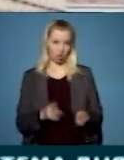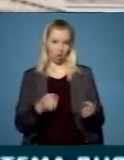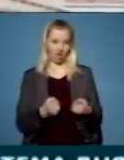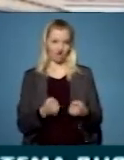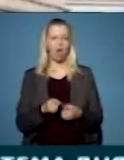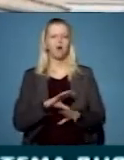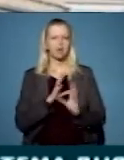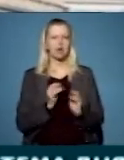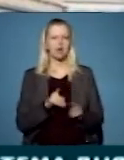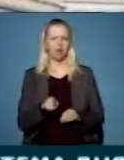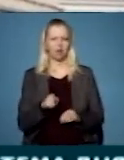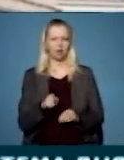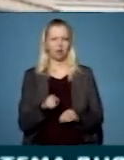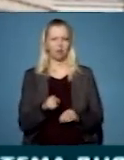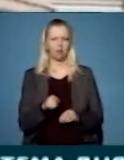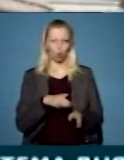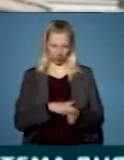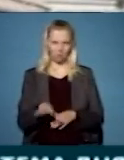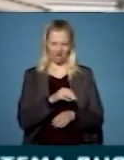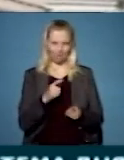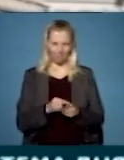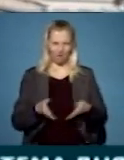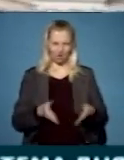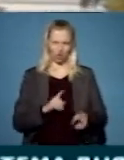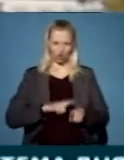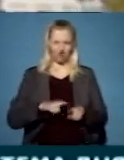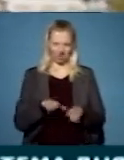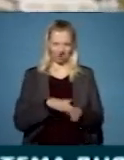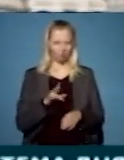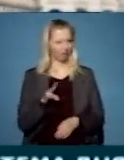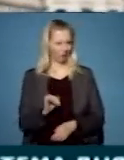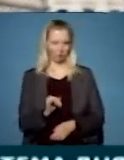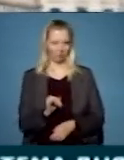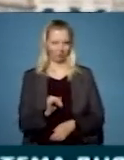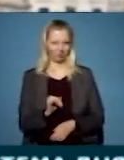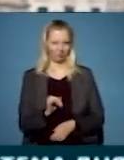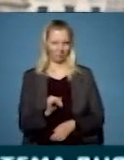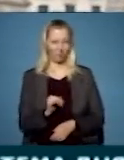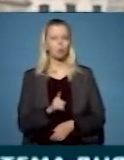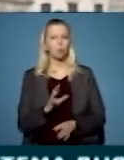ви взагалі як дотримуєтеся всіх правил дорожнього руху в плані швидкості? Ні.